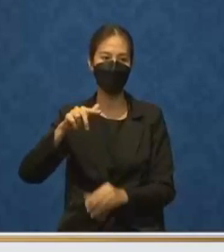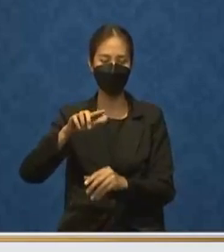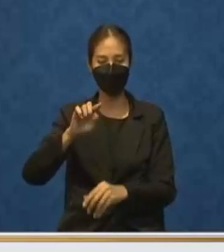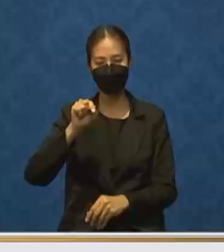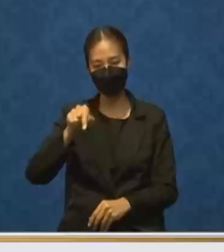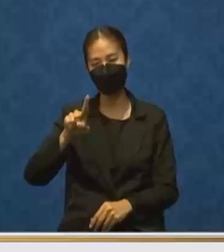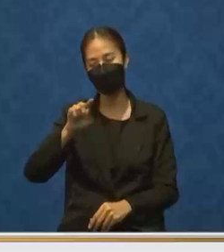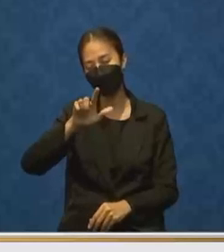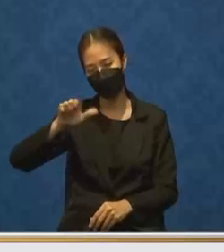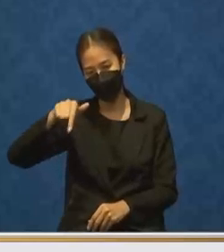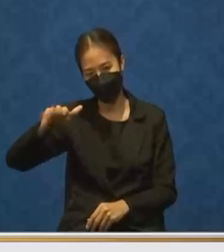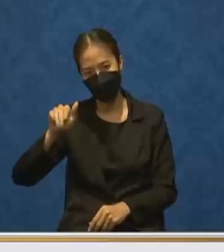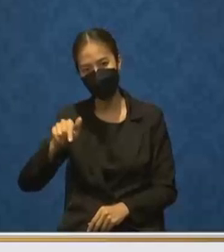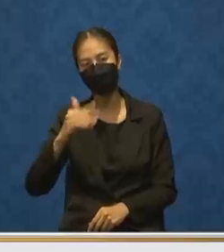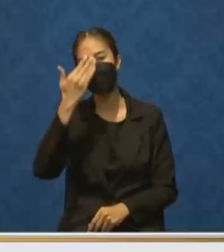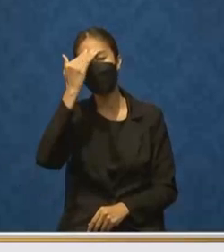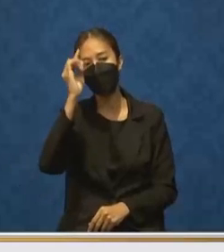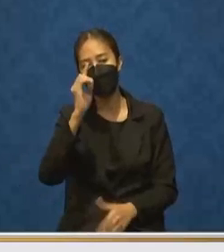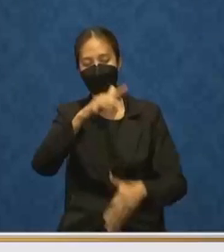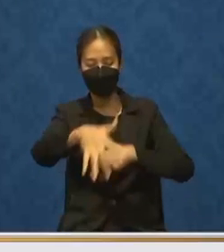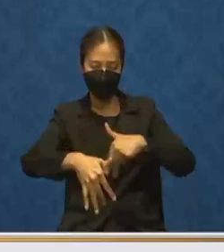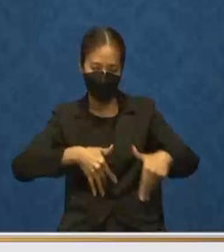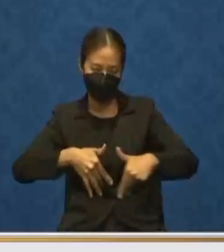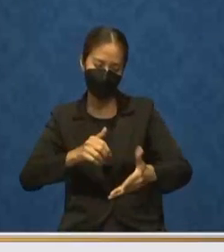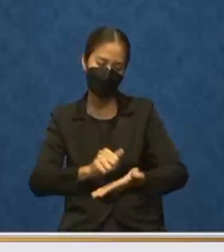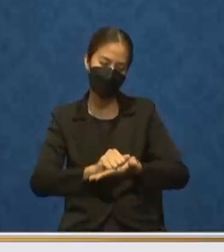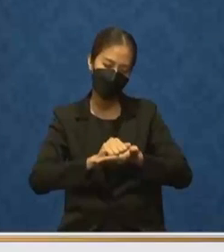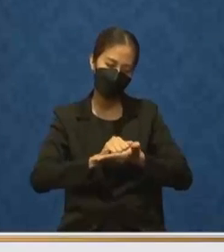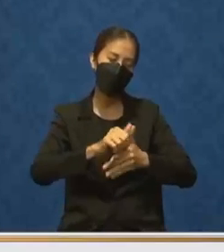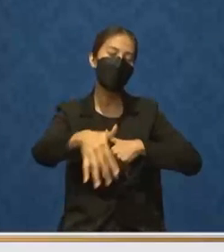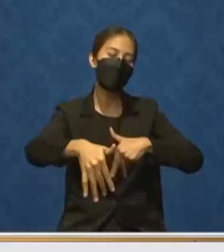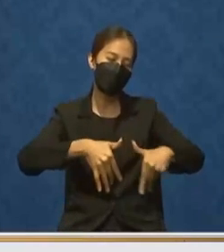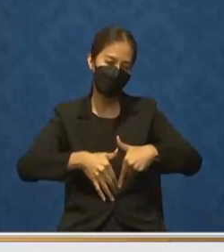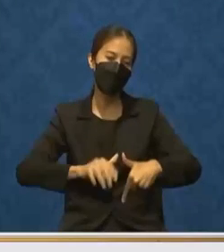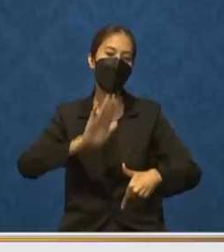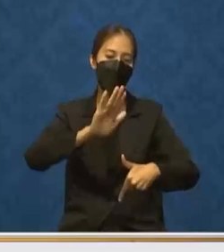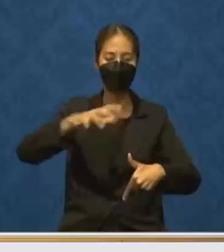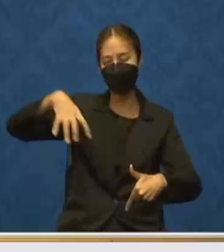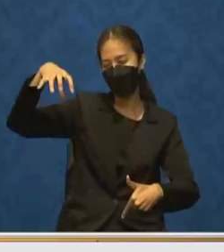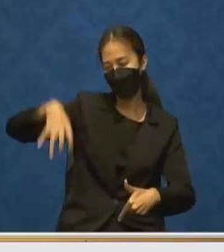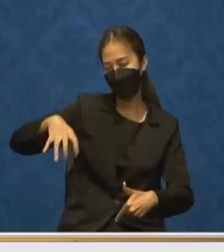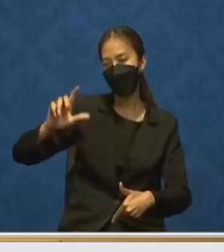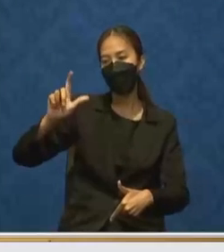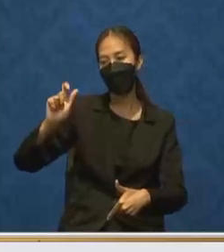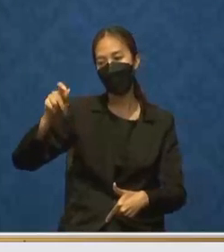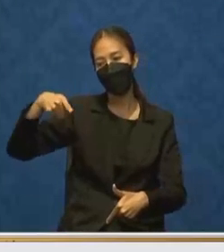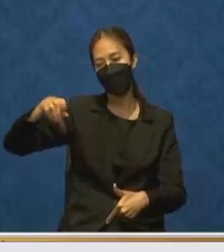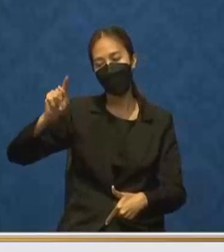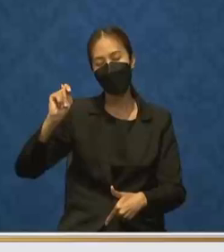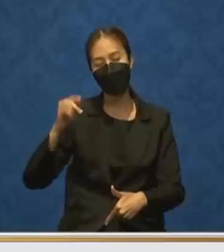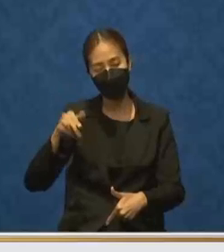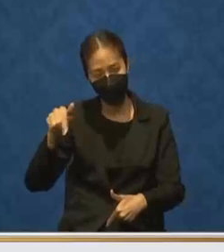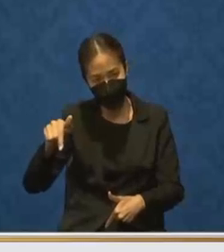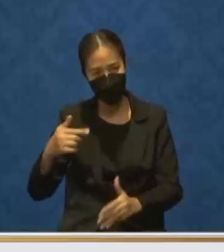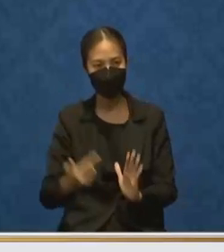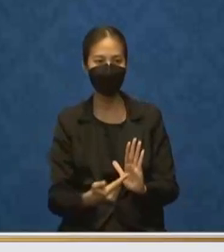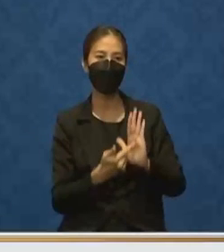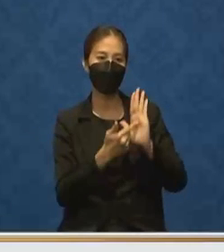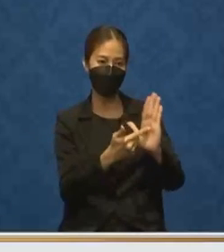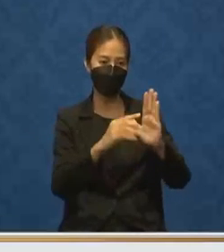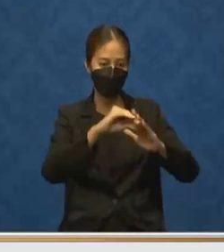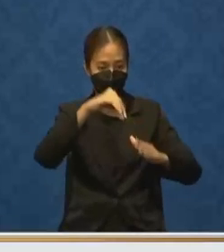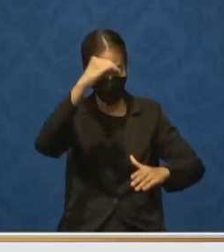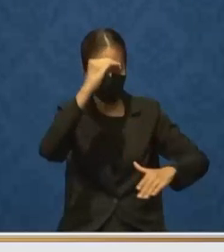34,356.1 ล้านบาทเพื่อให้ประชาชนได้รับการบริการสาธารณะจากองค์กรปกครองส่วนท้องถิ่นอย่างมีประสิทธิภาพอาทิสนับสนุนการจัดการศึกษาขั้นพื้นฐ